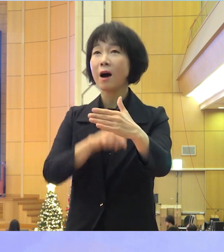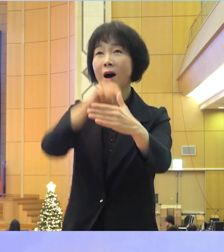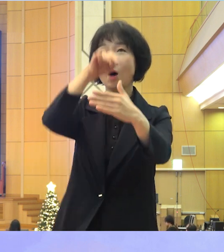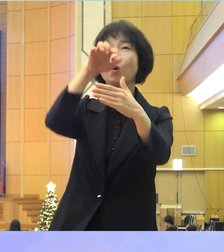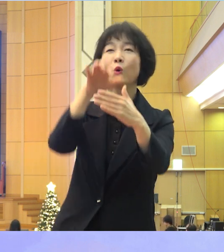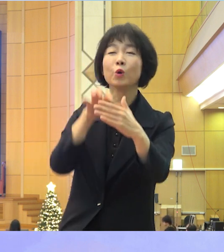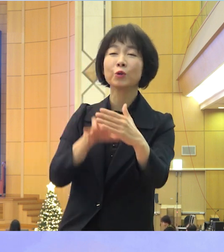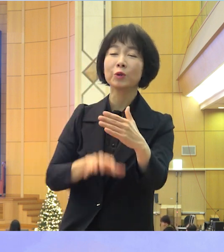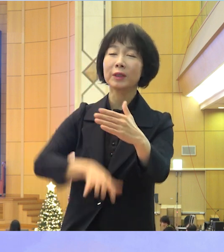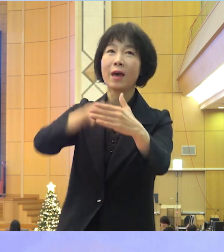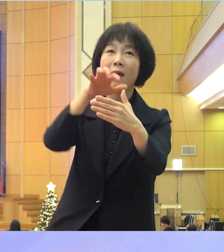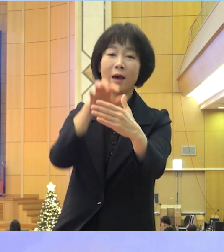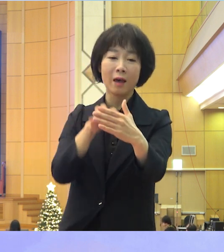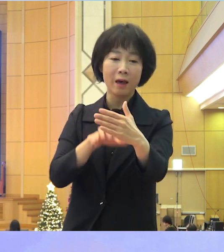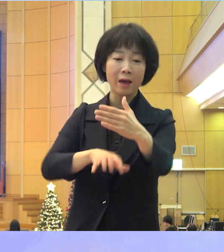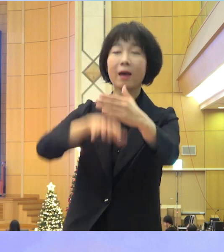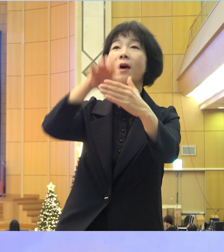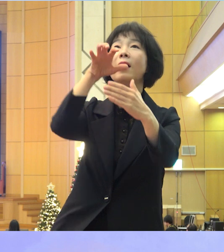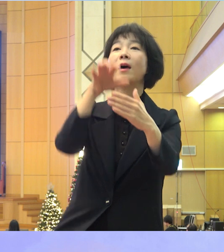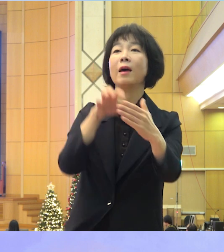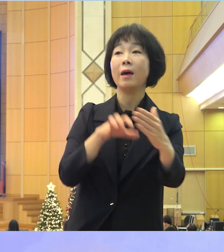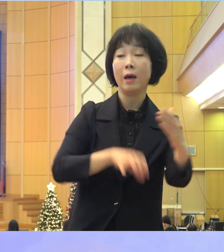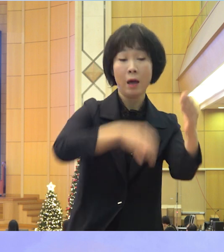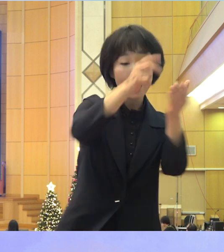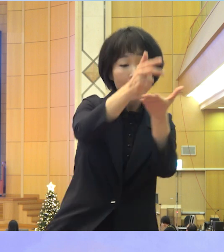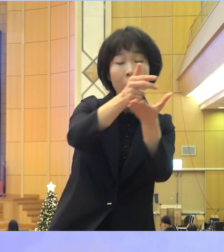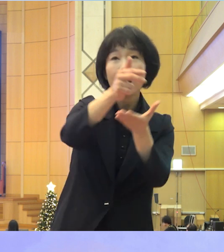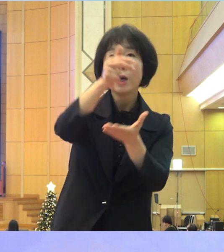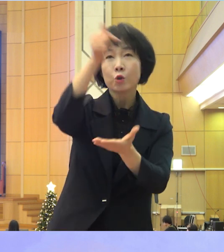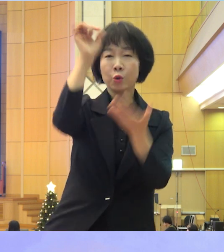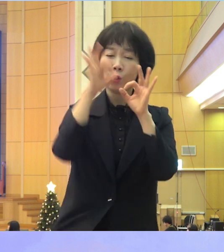소리 가운데